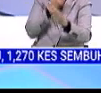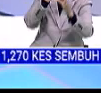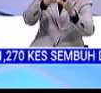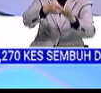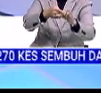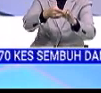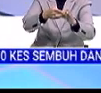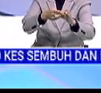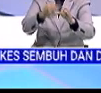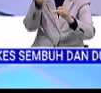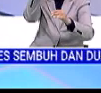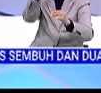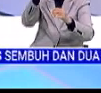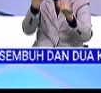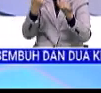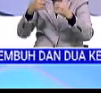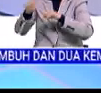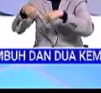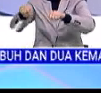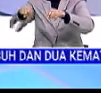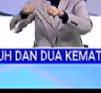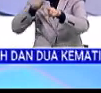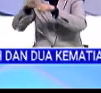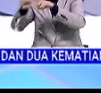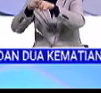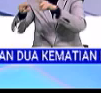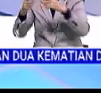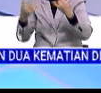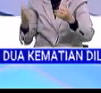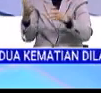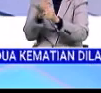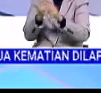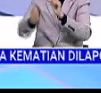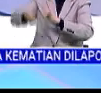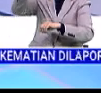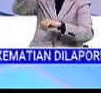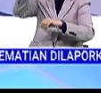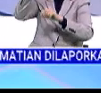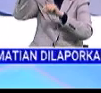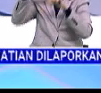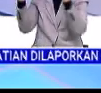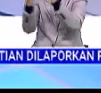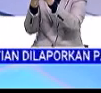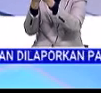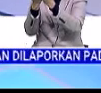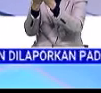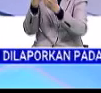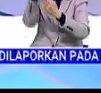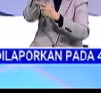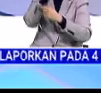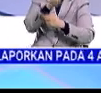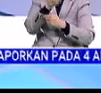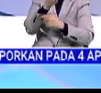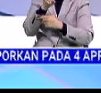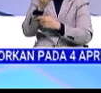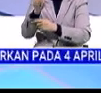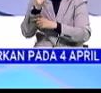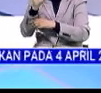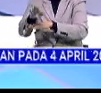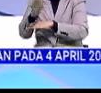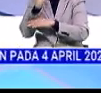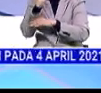pasukan Petronas Sprinter Yamaha Maju Motor musim ini mencatat kemenangan sulung buat pasukannya bagi musim 2021 petang